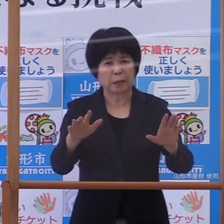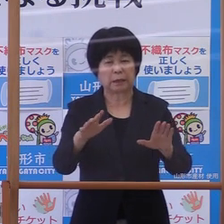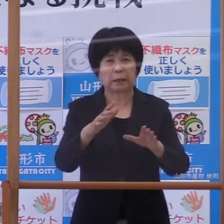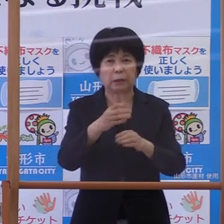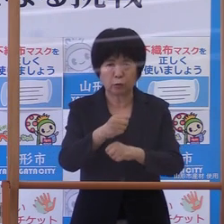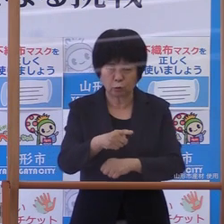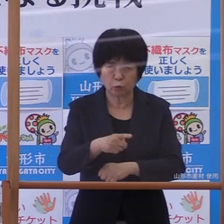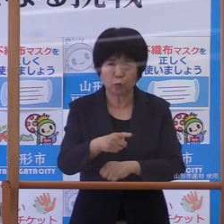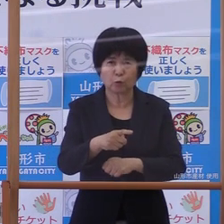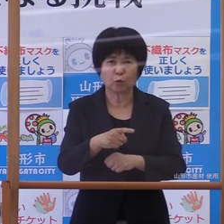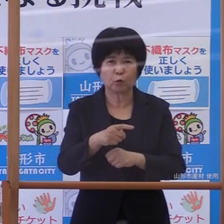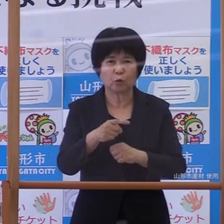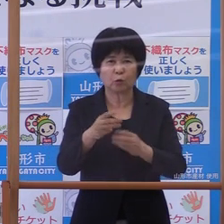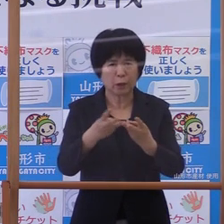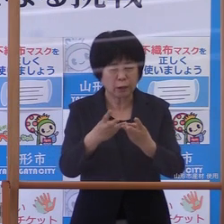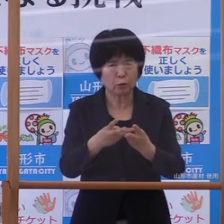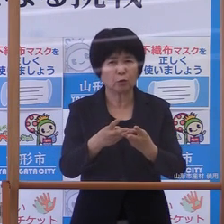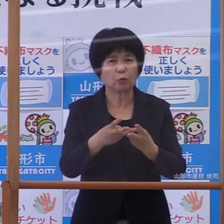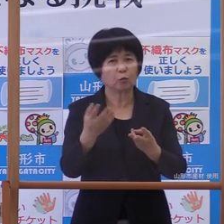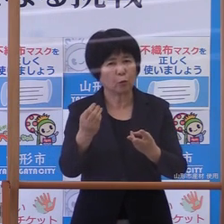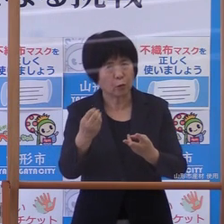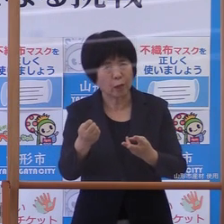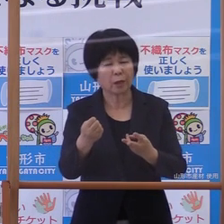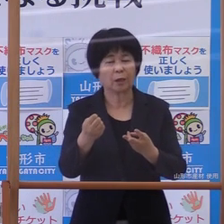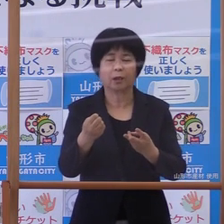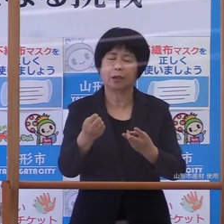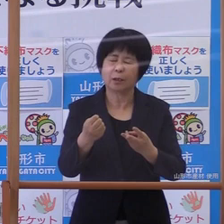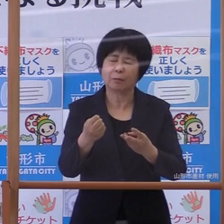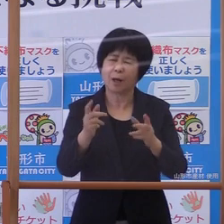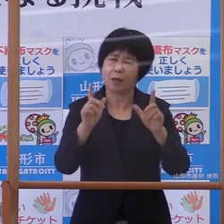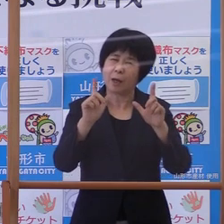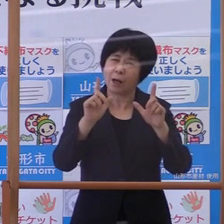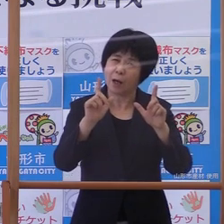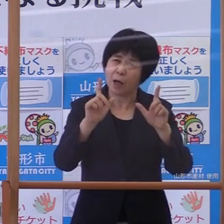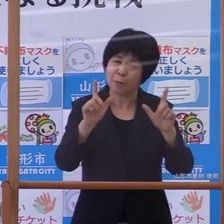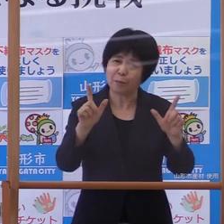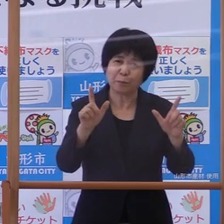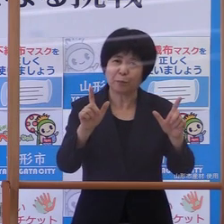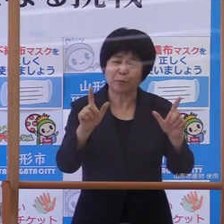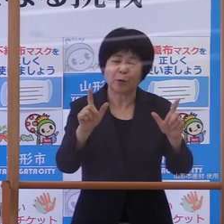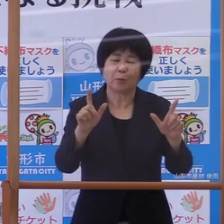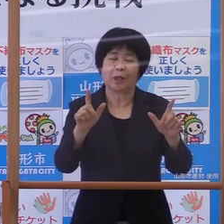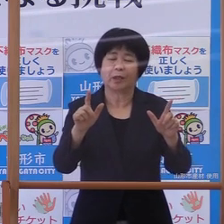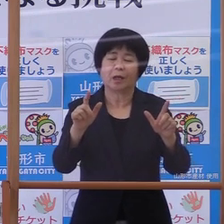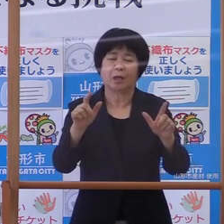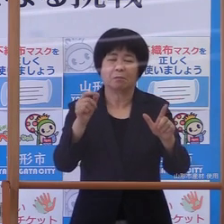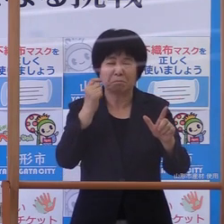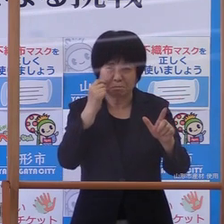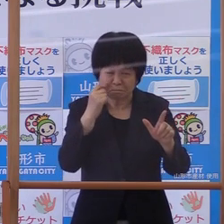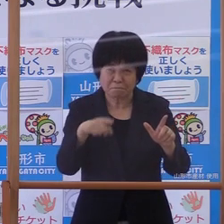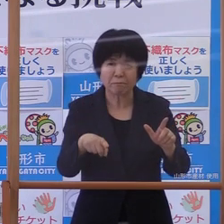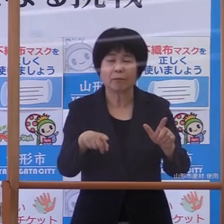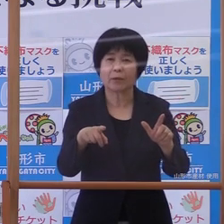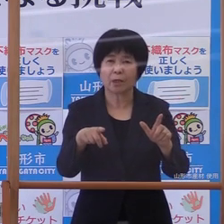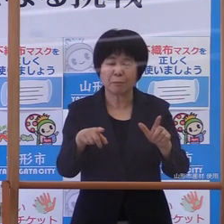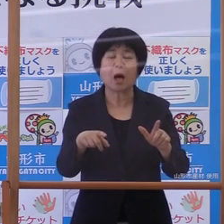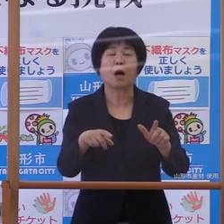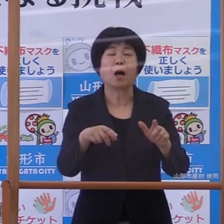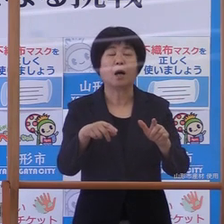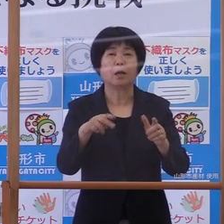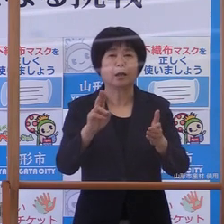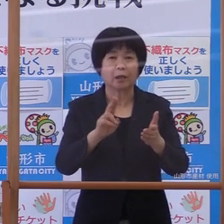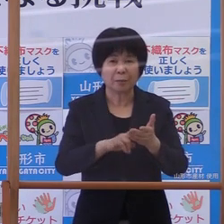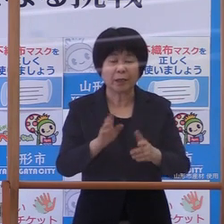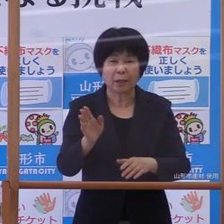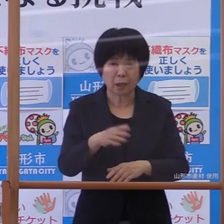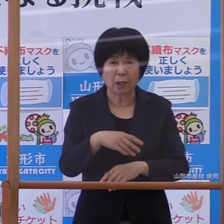定人数等ですね、発表できる段階ではございません。これは目処が立ち次第ですね、やはり皆さん早め